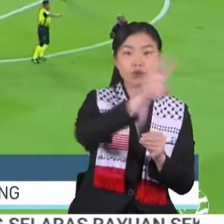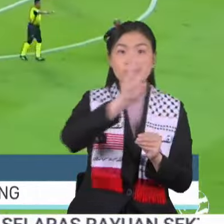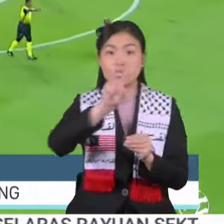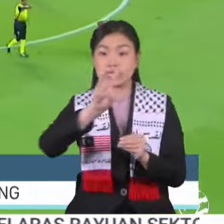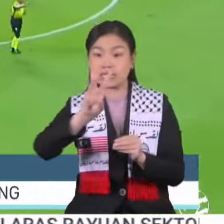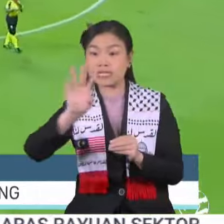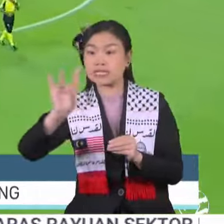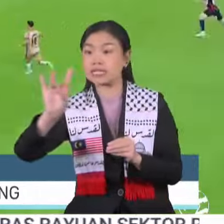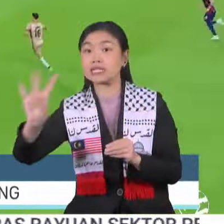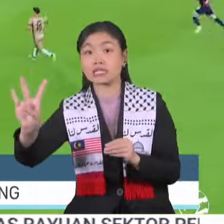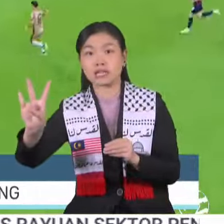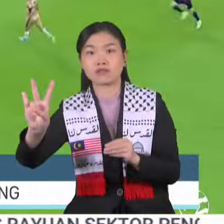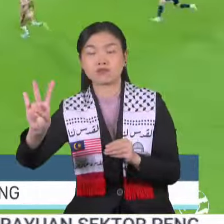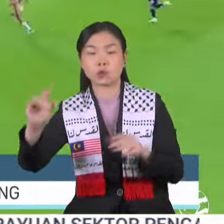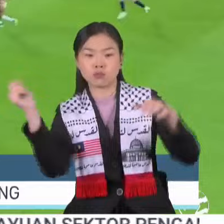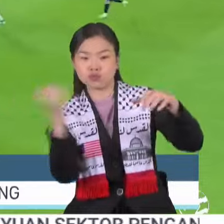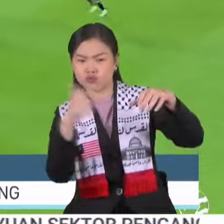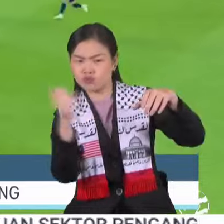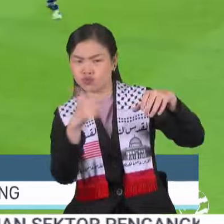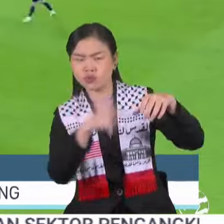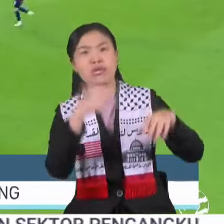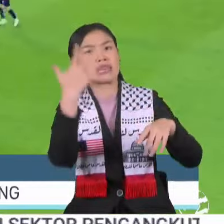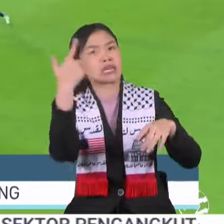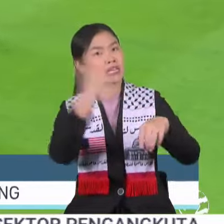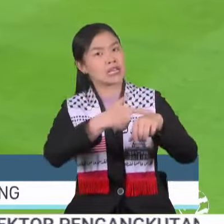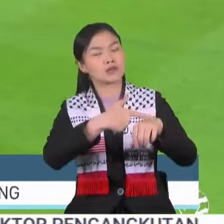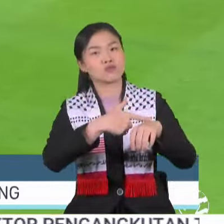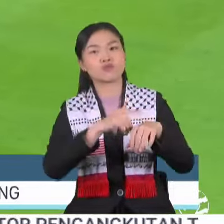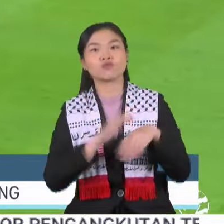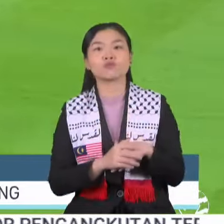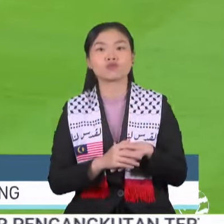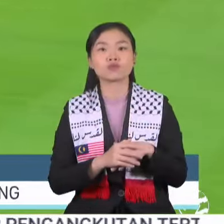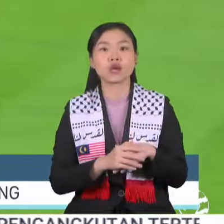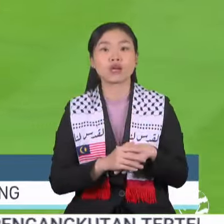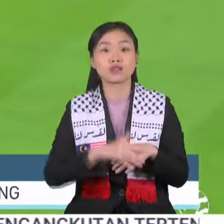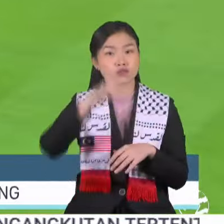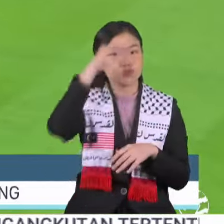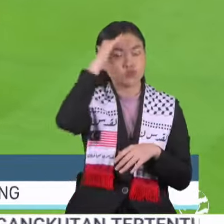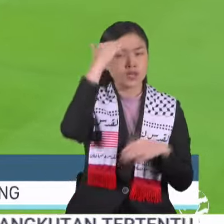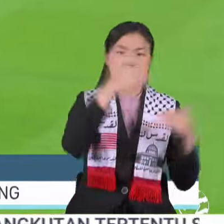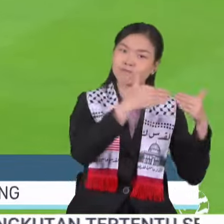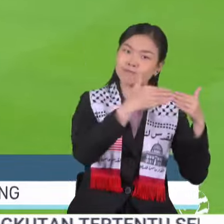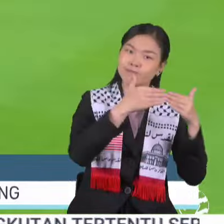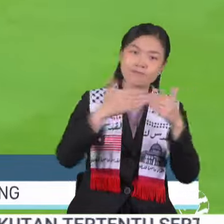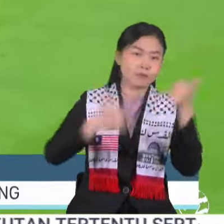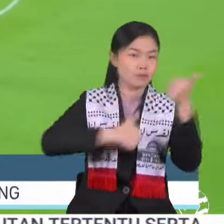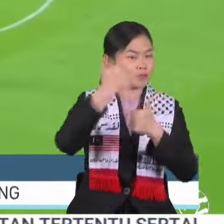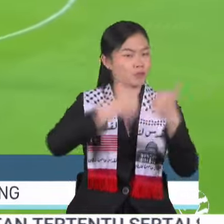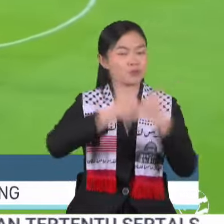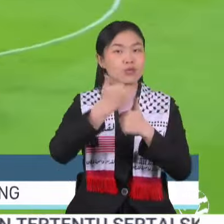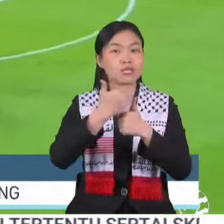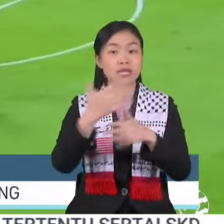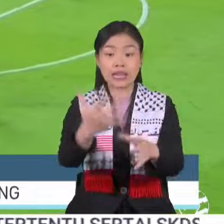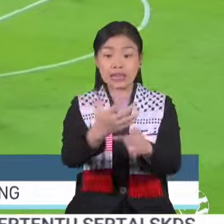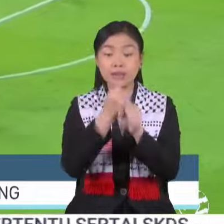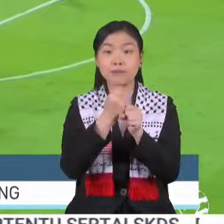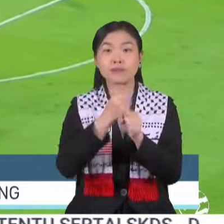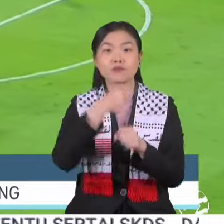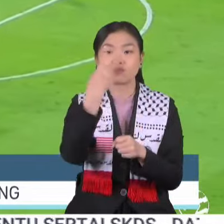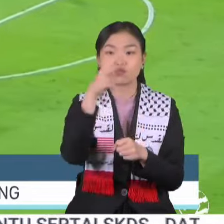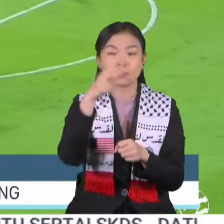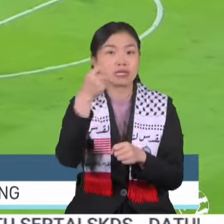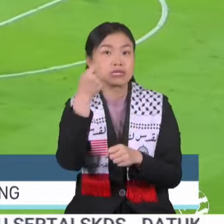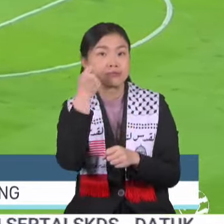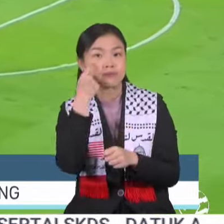87 memberikan JDT mengutip 3 mata penuh. Keputusan itu menyaksikan JDT tergerus gah di puncak Liga Super dengan 12